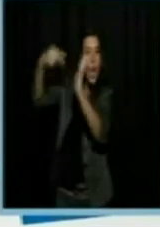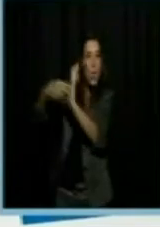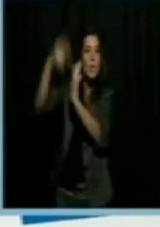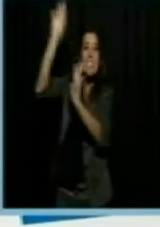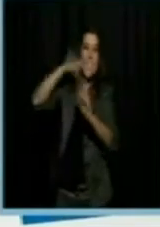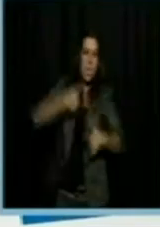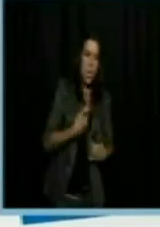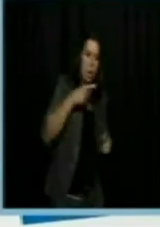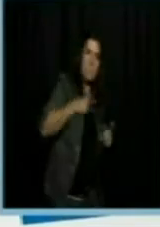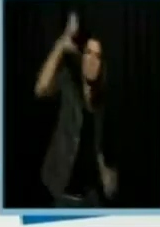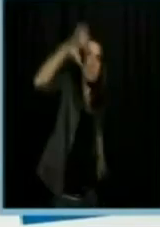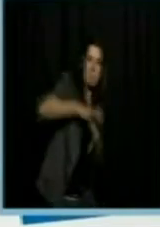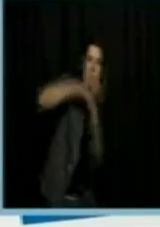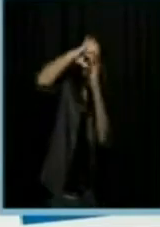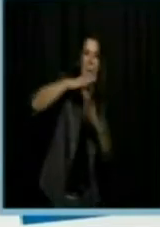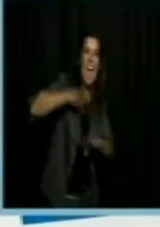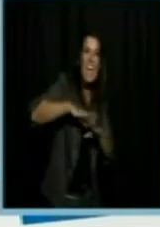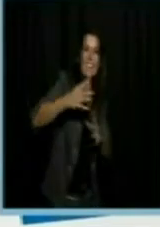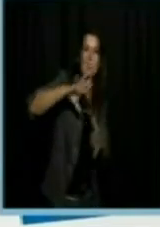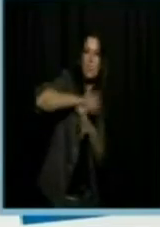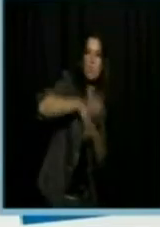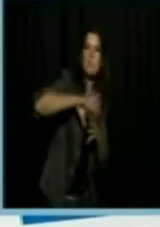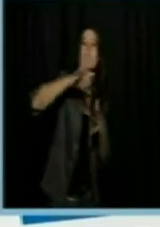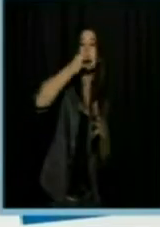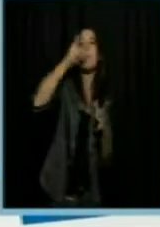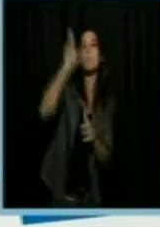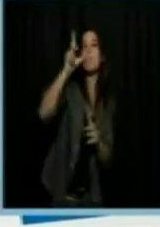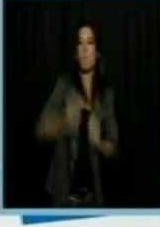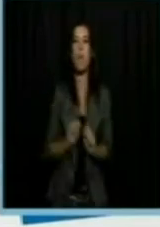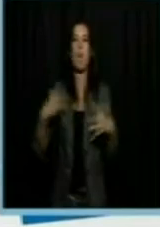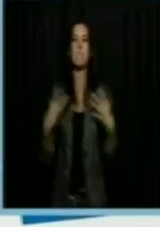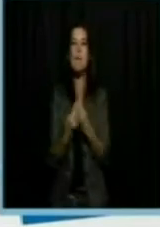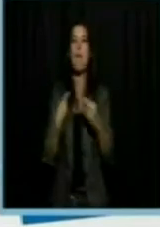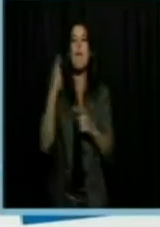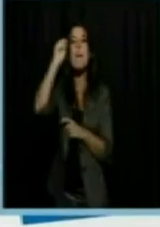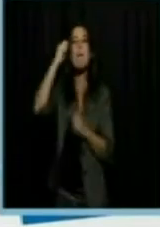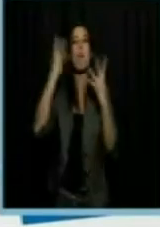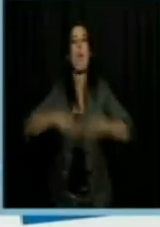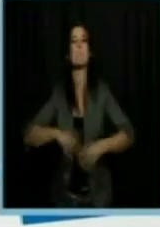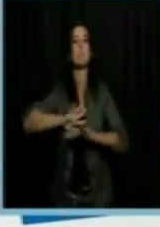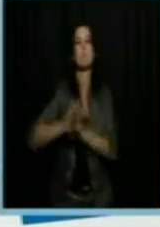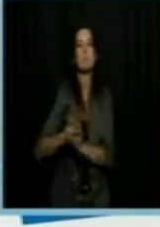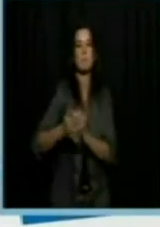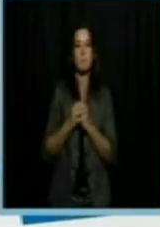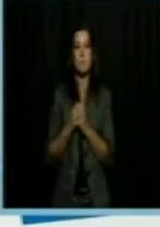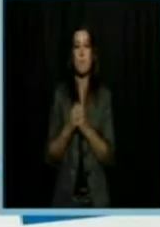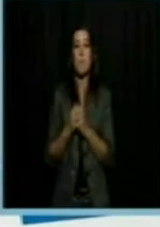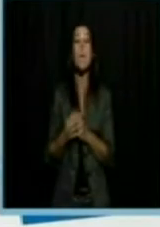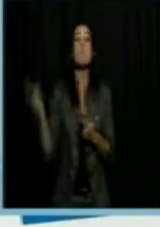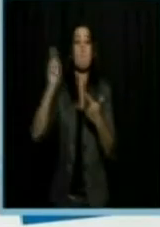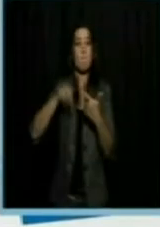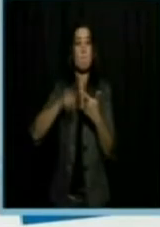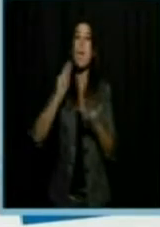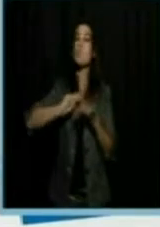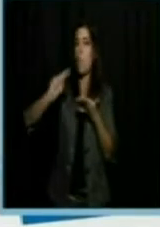con lui possiamo riuscire a combattere anche la criminalità organizzata. E soprattutto la scuola. La